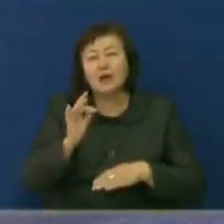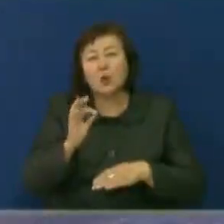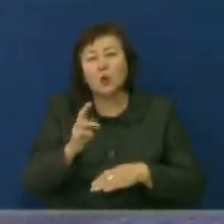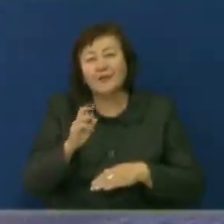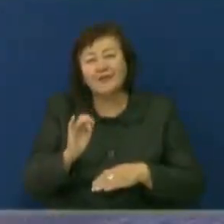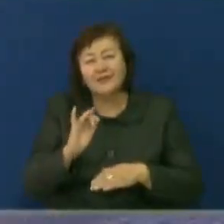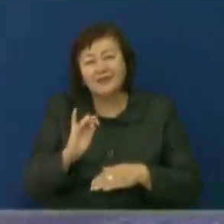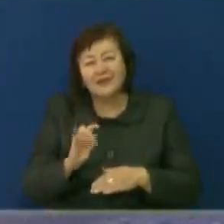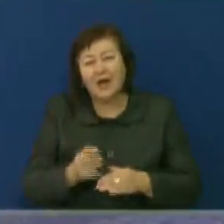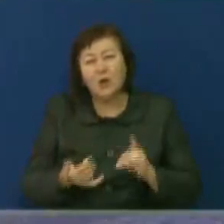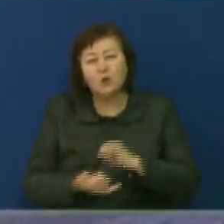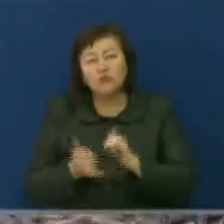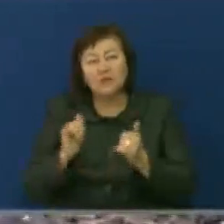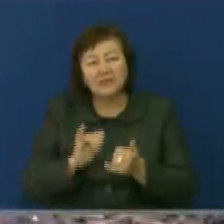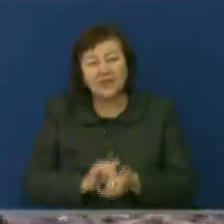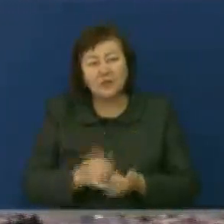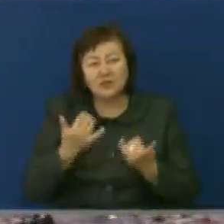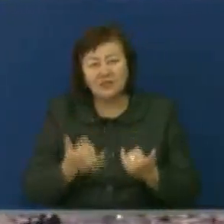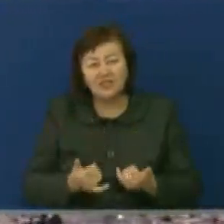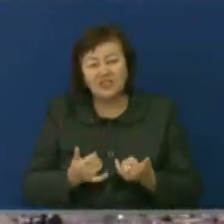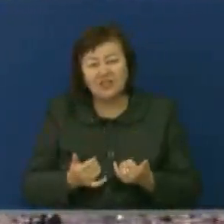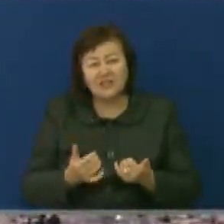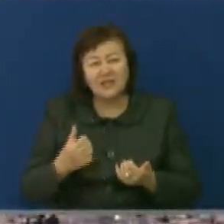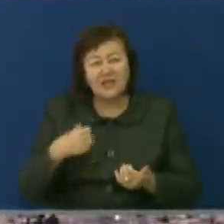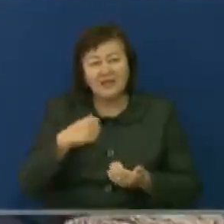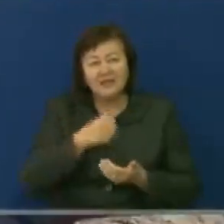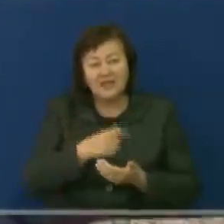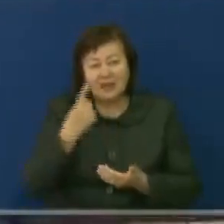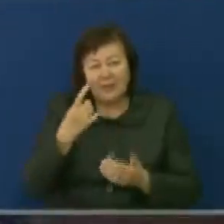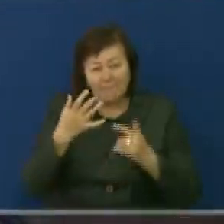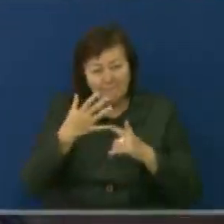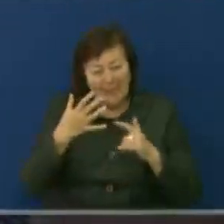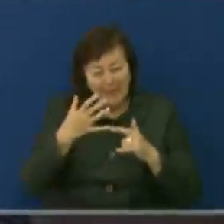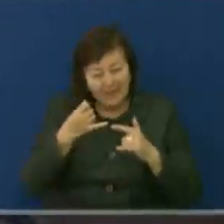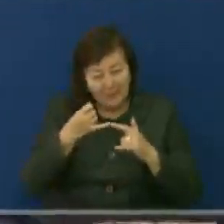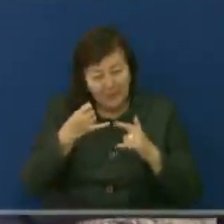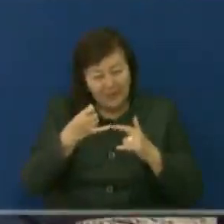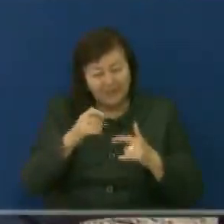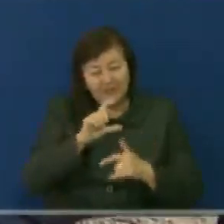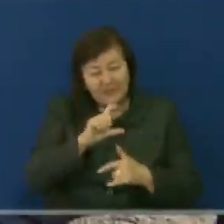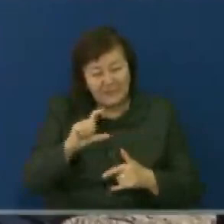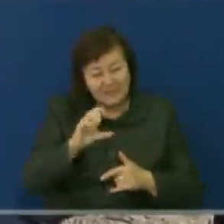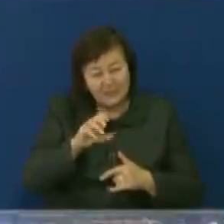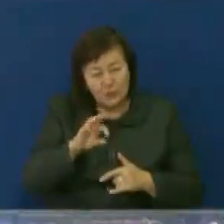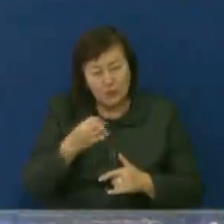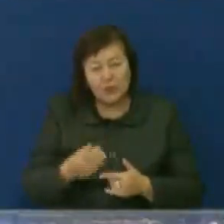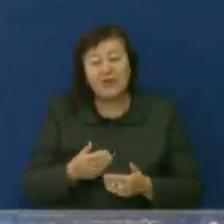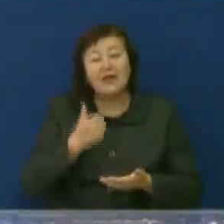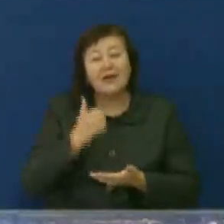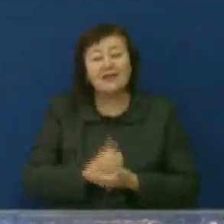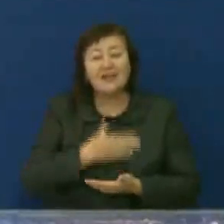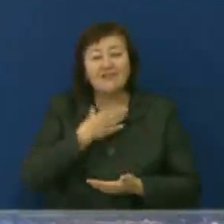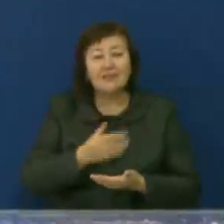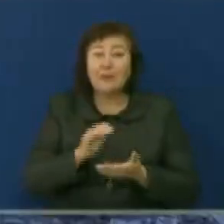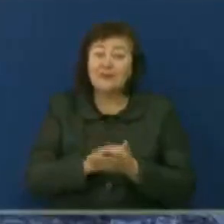и Ускаменогорская. В настоящее время укладывается основной нижний слой асфальта. Аким города Бахаджан Баяхметов ознакомился с ходом